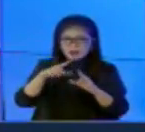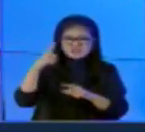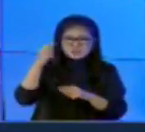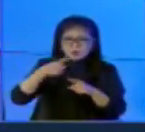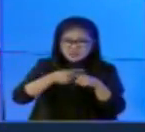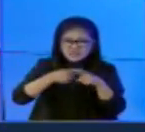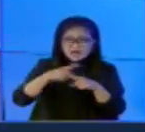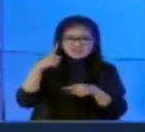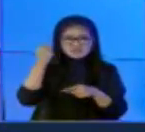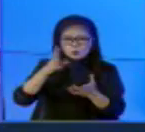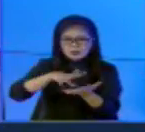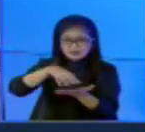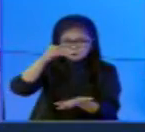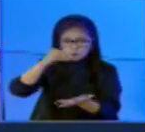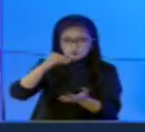dan Jawa Timur.